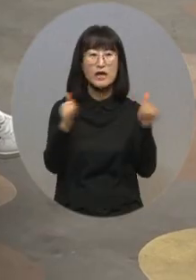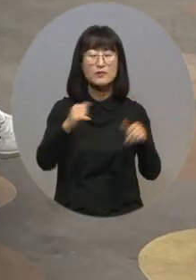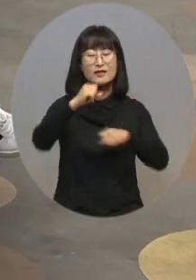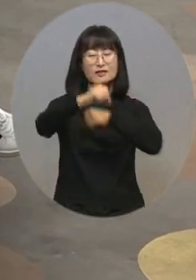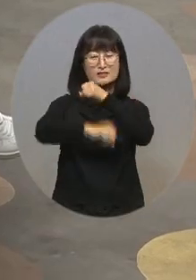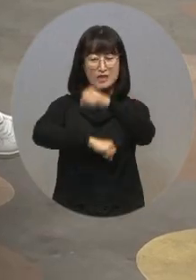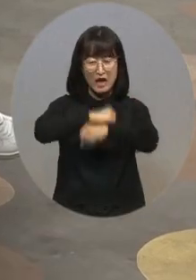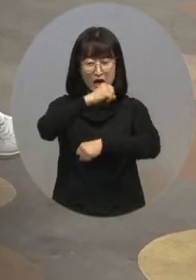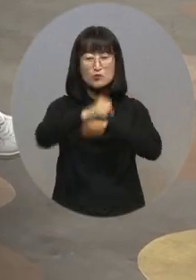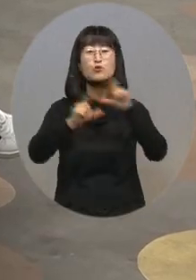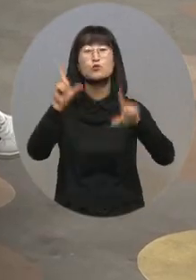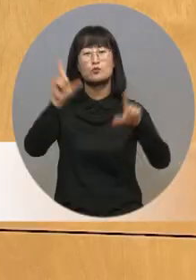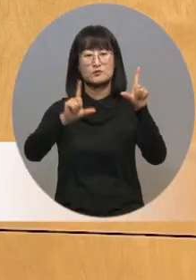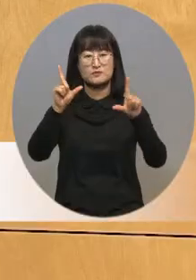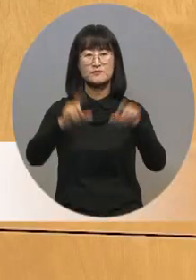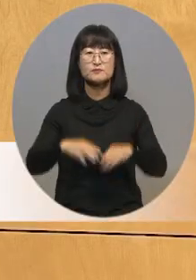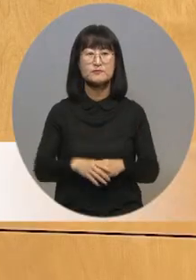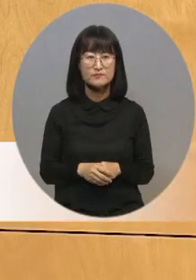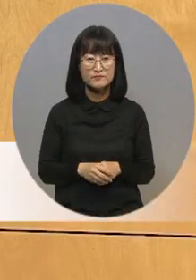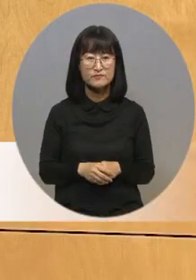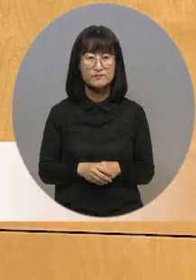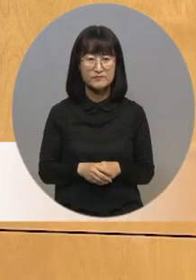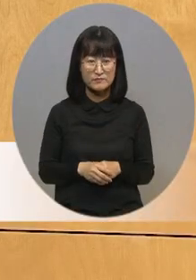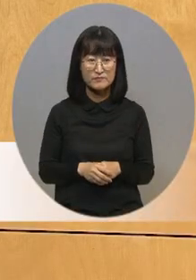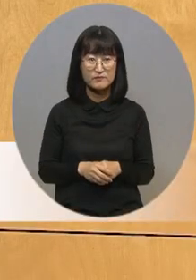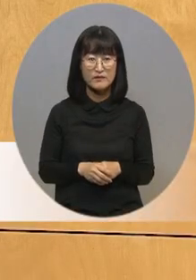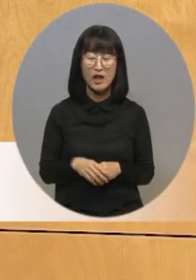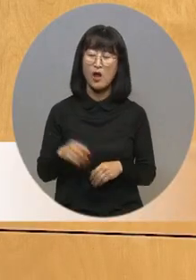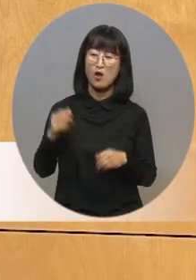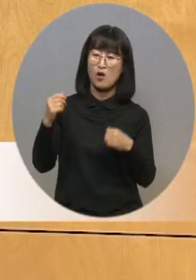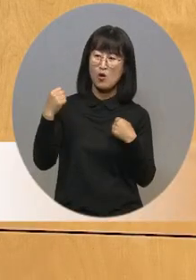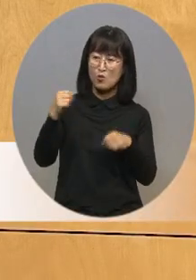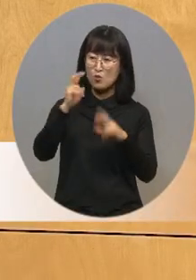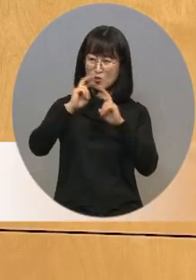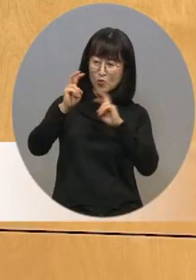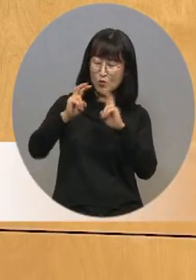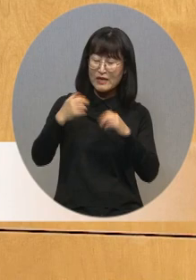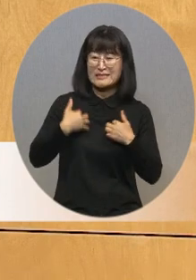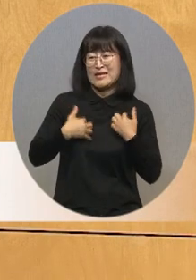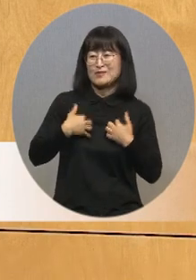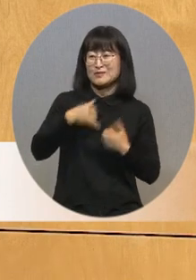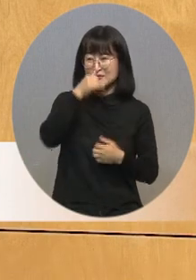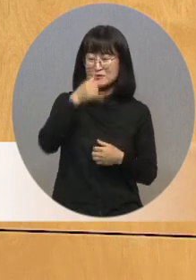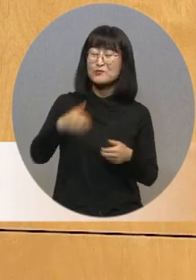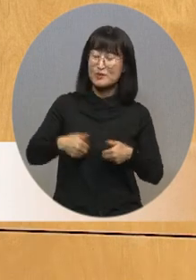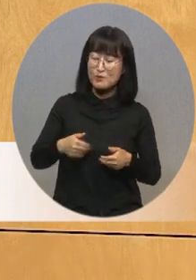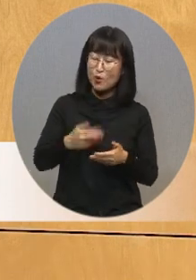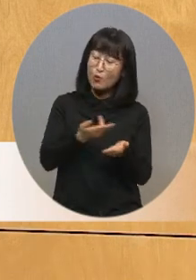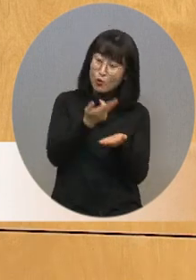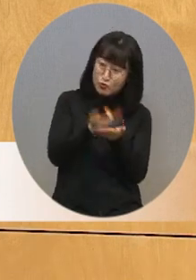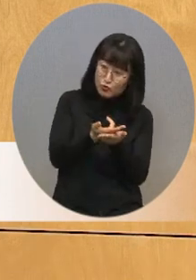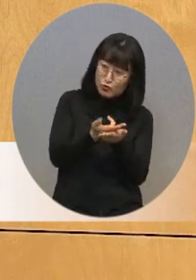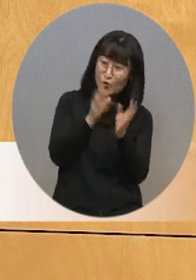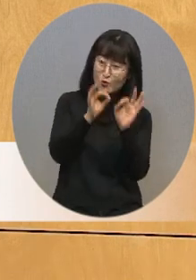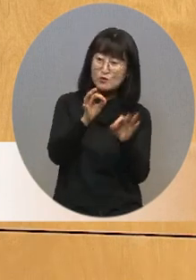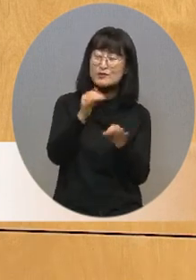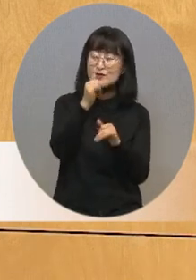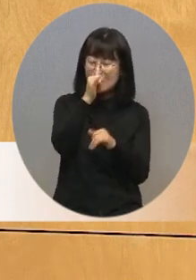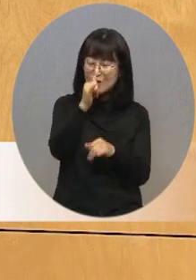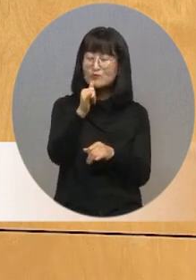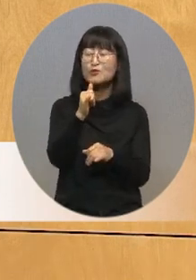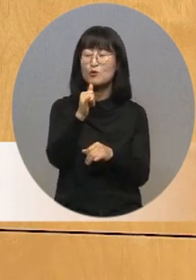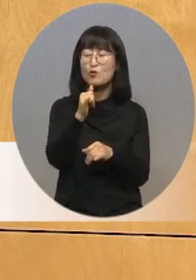공연을 즐겼습니다. 이런 모든 행사는 재밌어야 되잖아요. 그냥 와서 누워서 보는 사람도 있고 자기 상황에